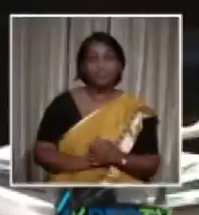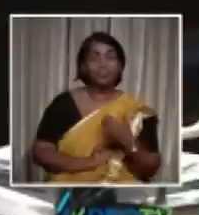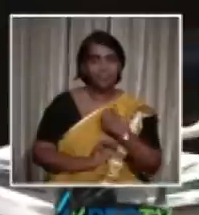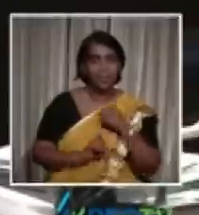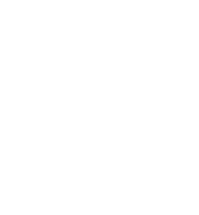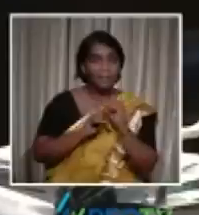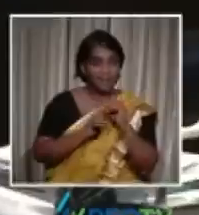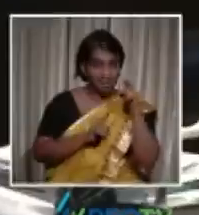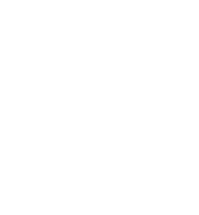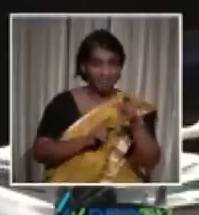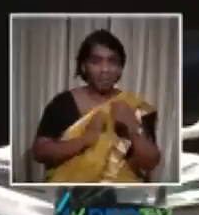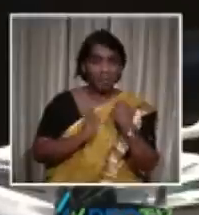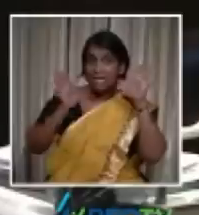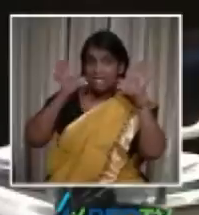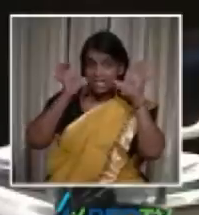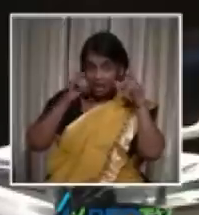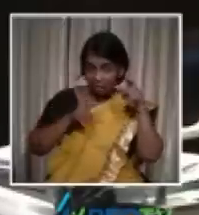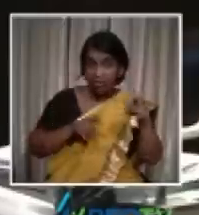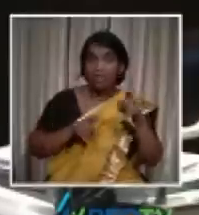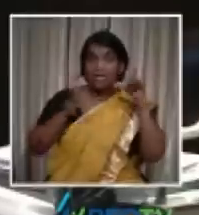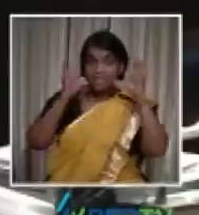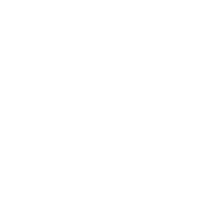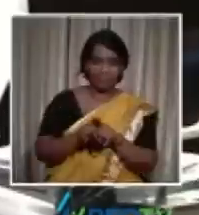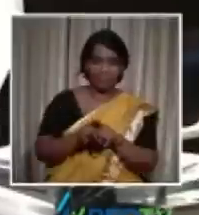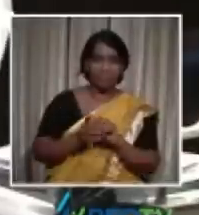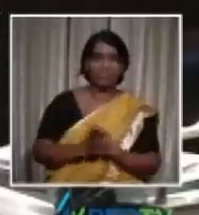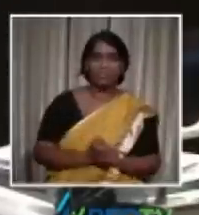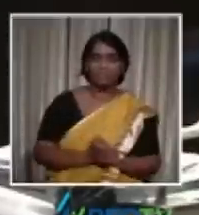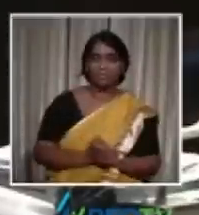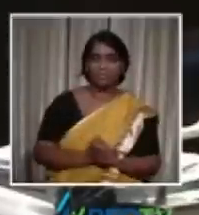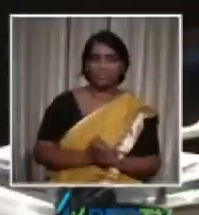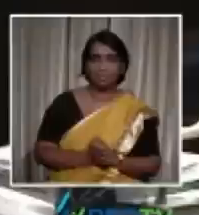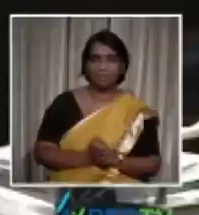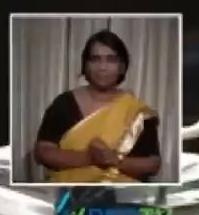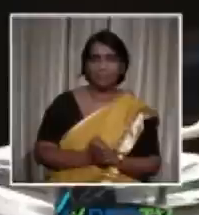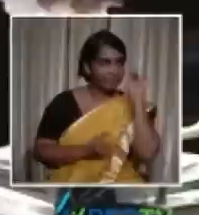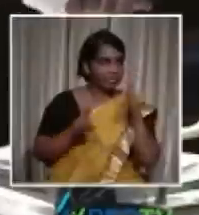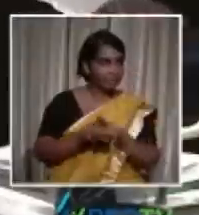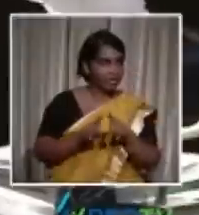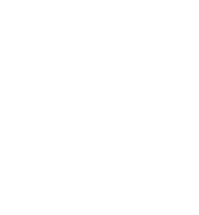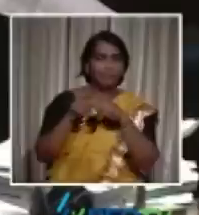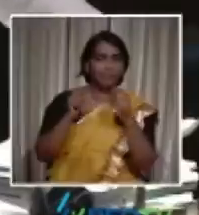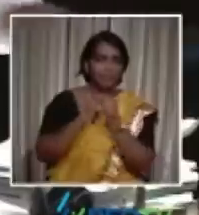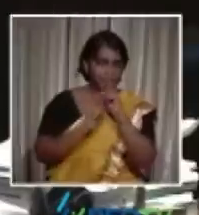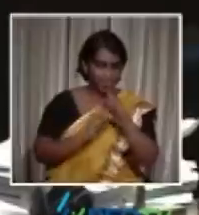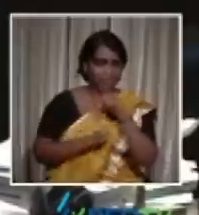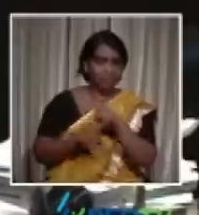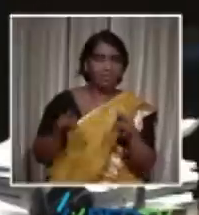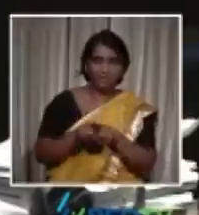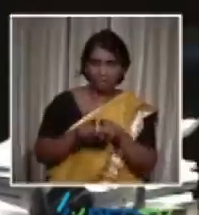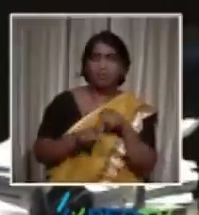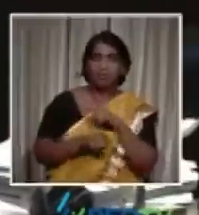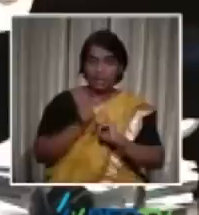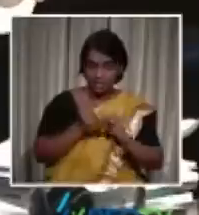රන්තුංග මන්ත්‍රීතුමාගේ කරු කතාව අහනකොට මට දැනුනේ යක්කු ආගම් කියනවා වගේ හැඟීමක් යක්කු පිරිත් කියනවා ඒකත් හොඳයි හේතුව මොකද්ද දැන් මම දැනගන්න කැමති